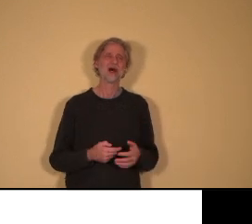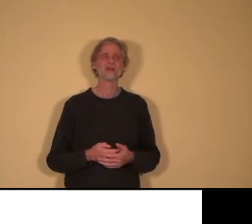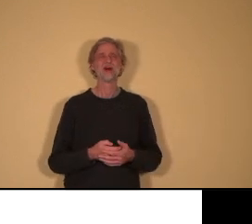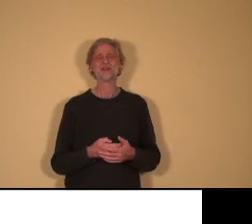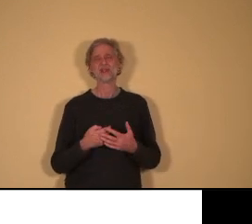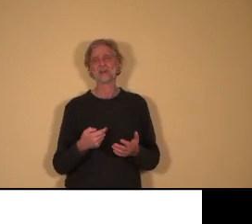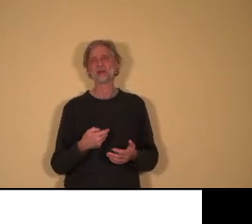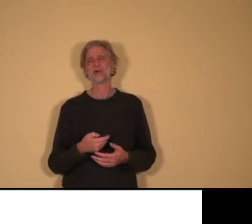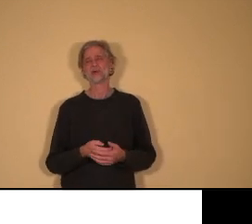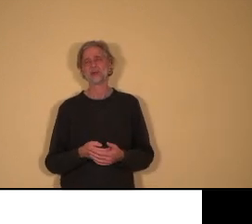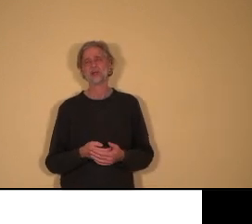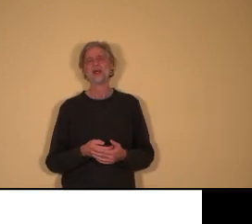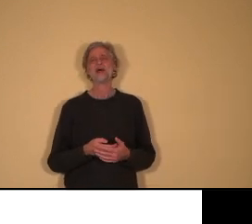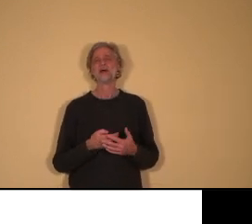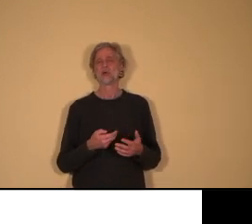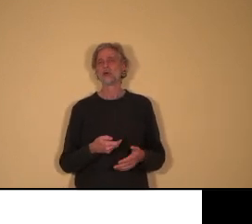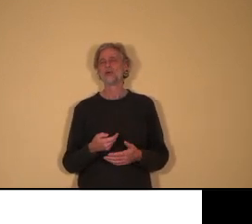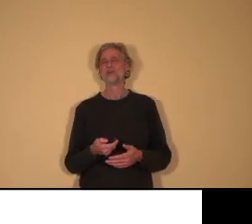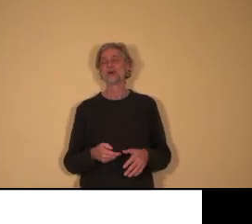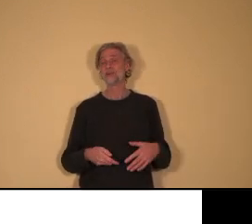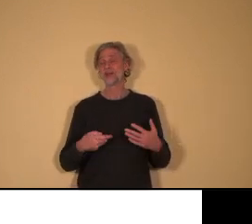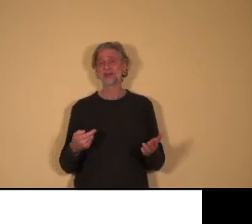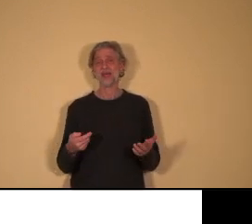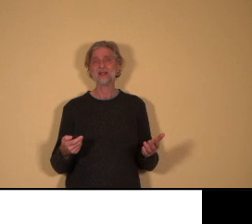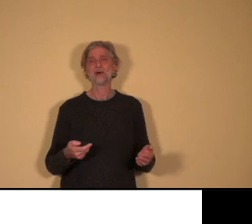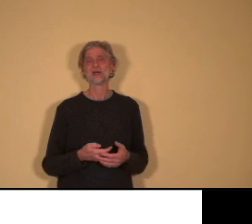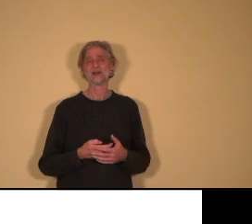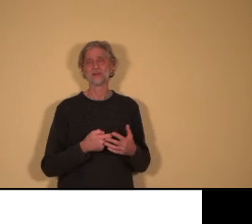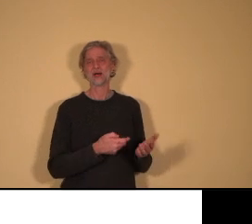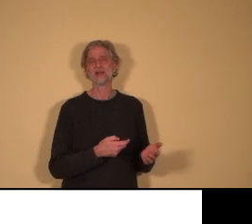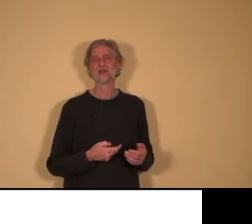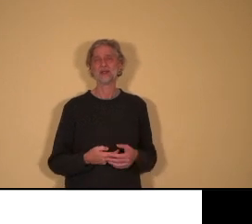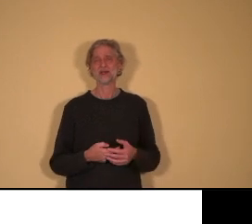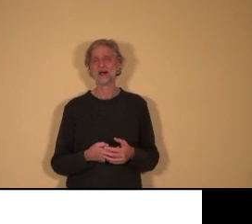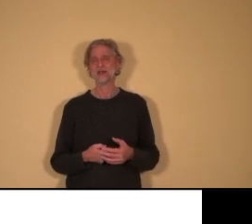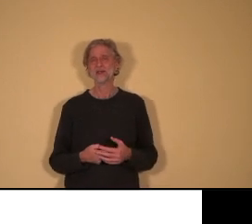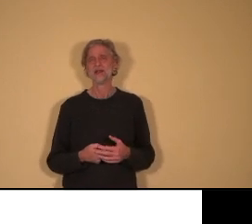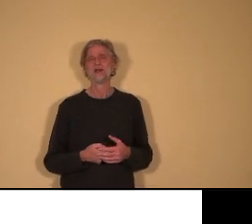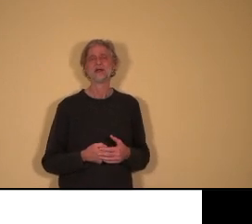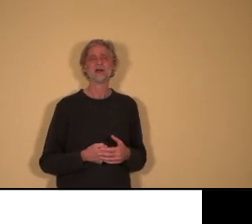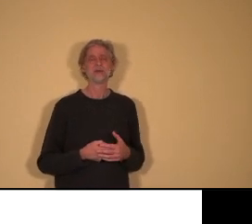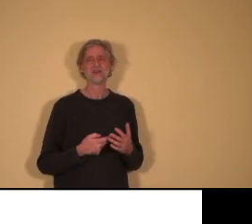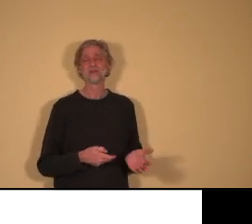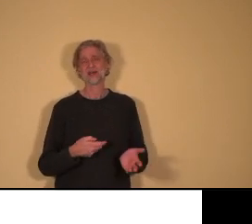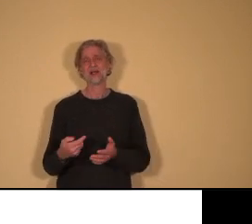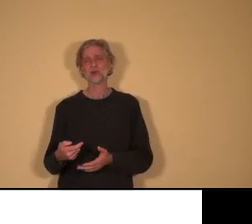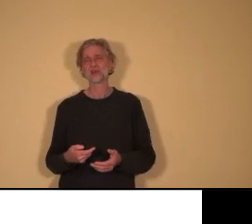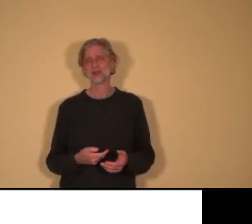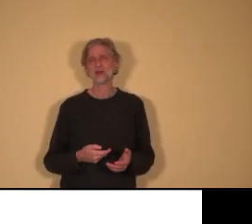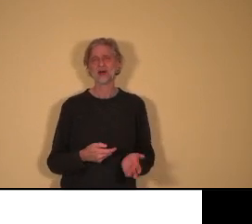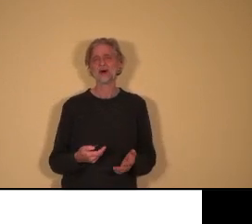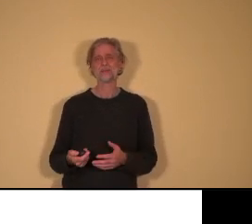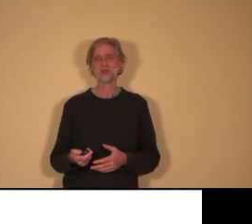auf die Art und Weise in die abgeteuften Kohleflöze bringen, verdrängt auch da vorhandenes Methan. Und dieses Methan muss